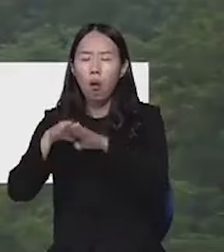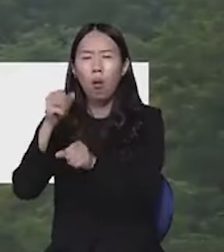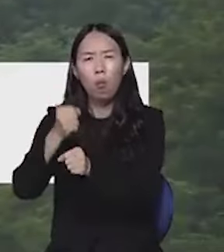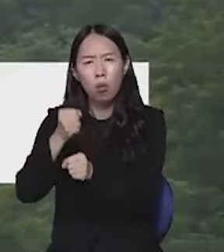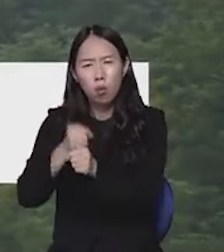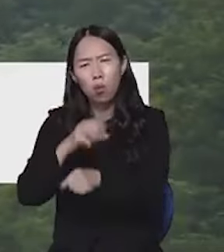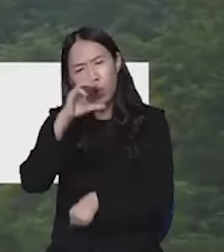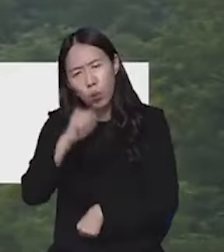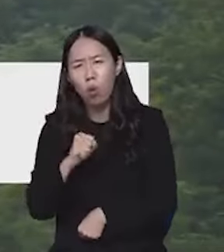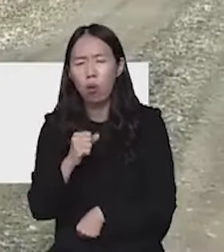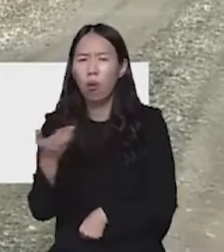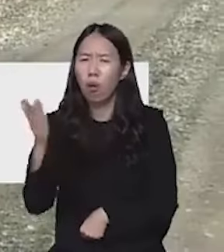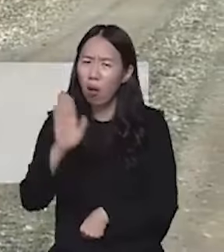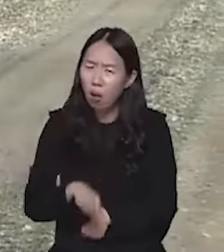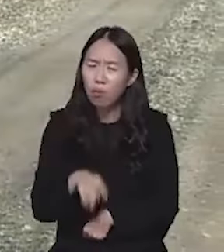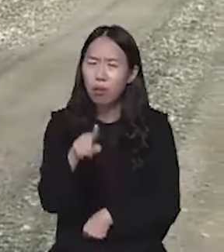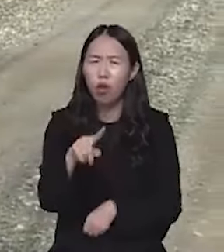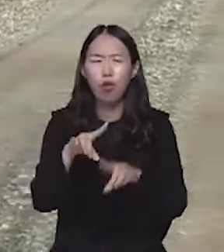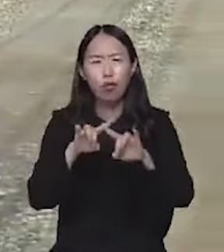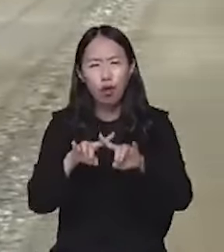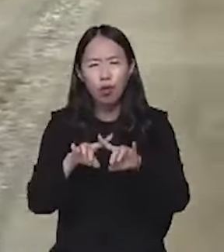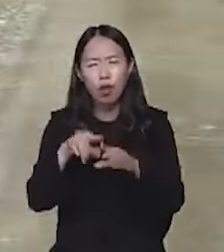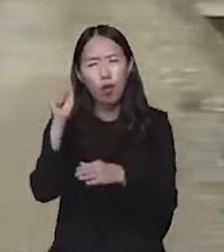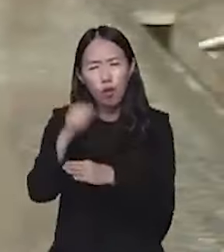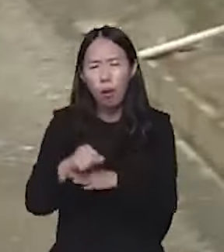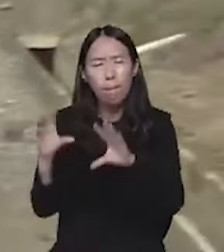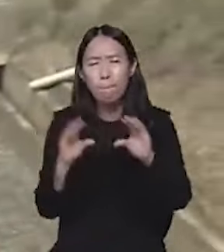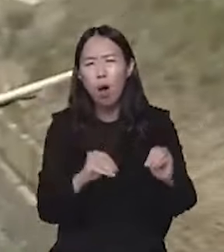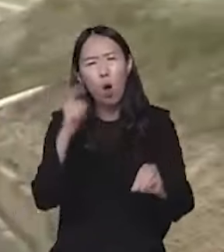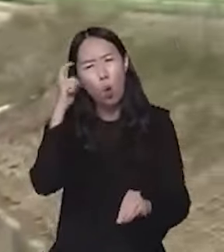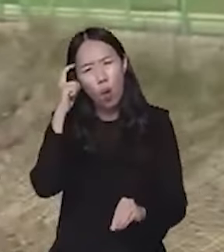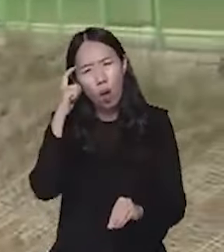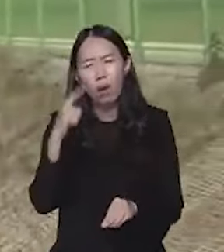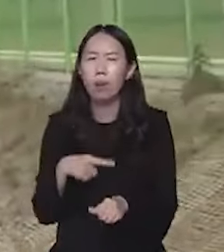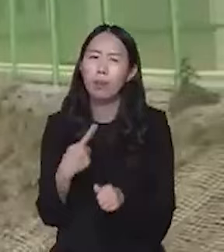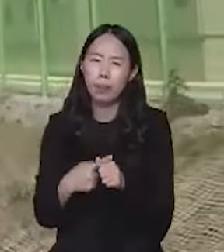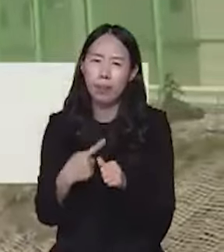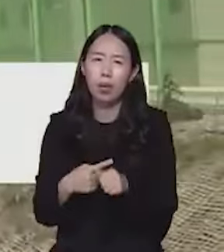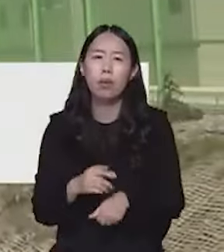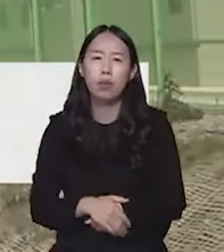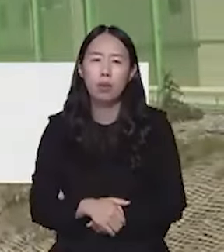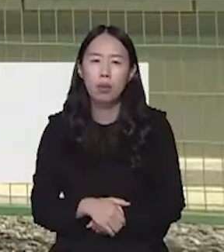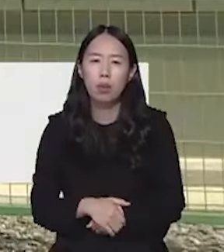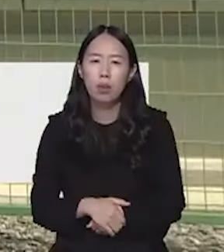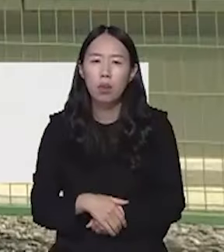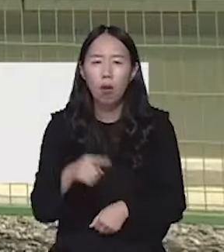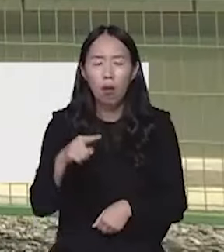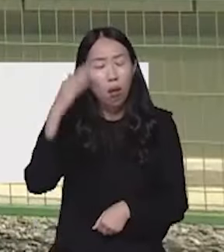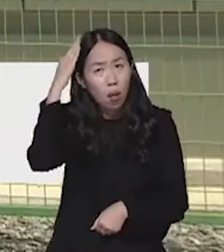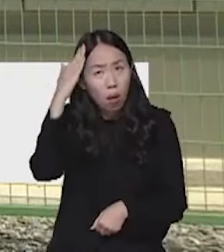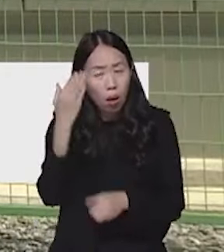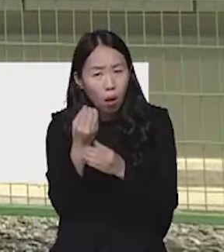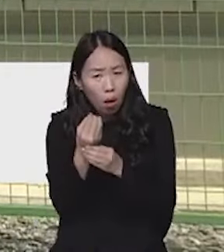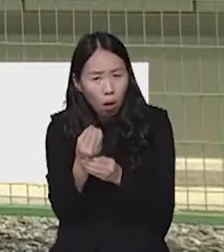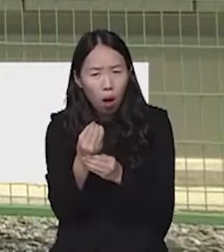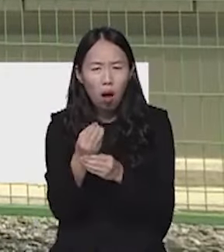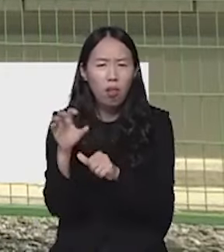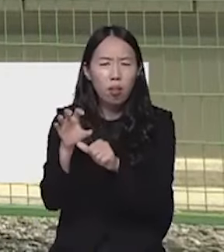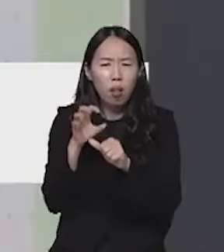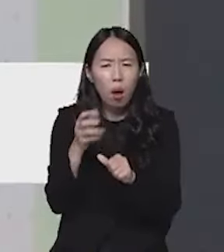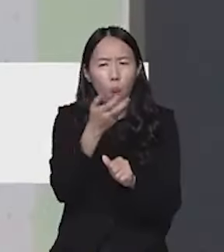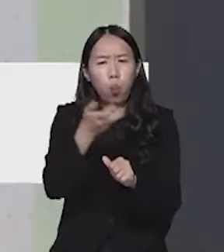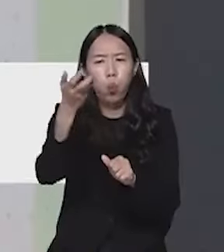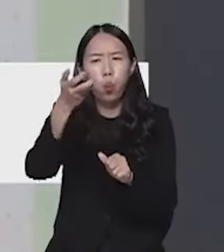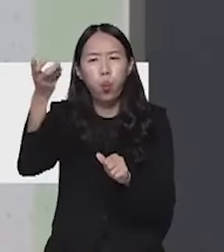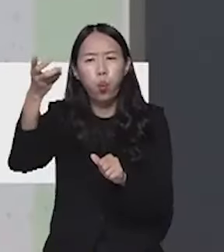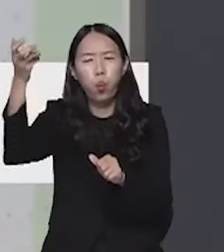생산부터 중단시키는 건 불합리하다는 지적입니다. 화석연료에서 내뿜고 있는 탄소 배출량을 그대로 놔둔